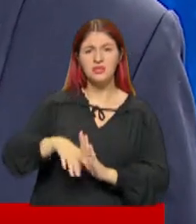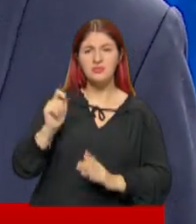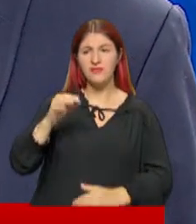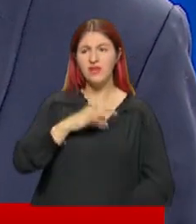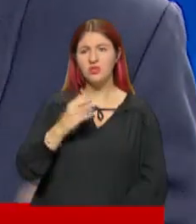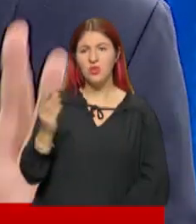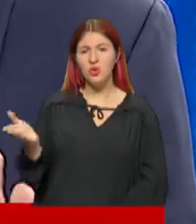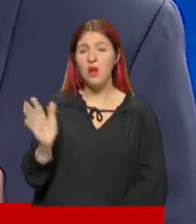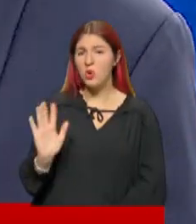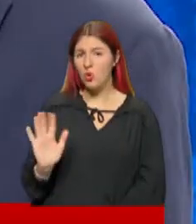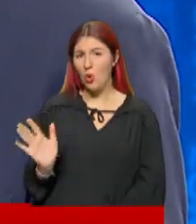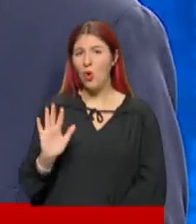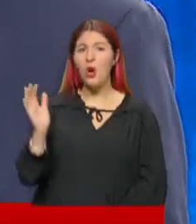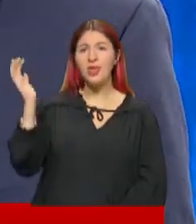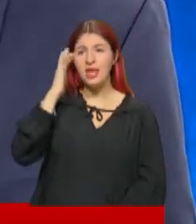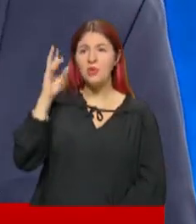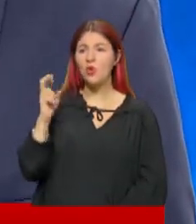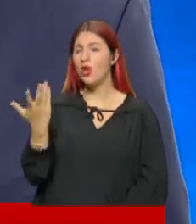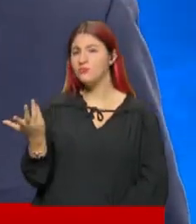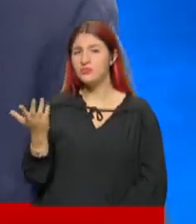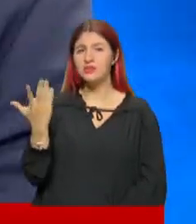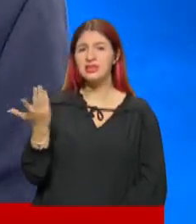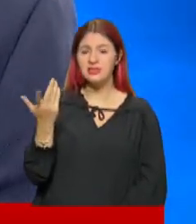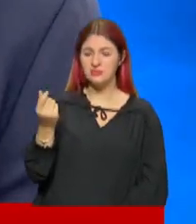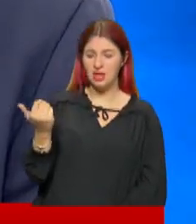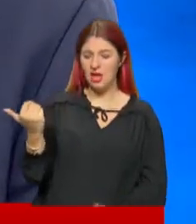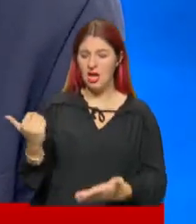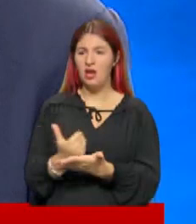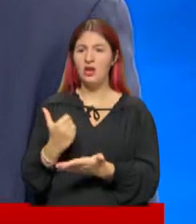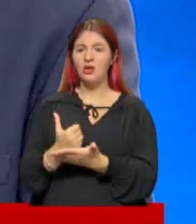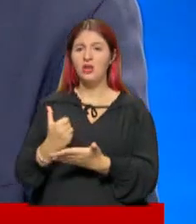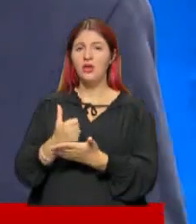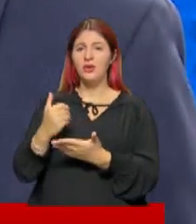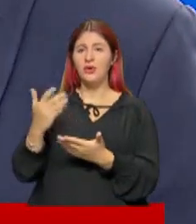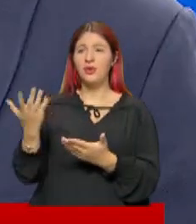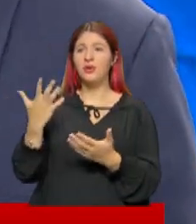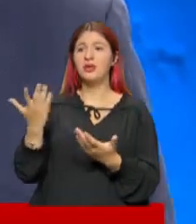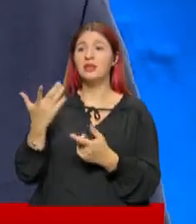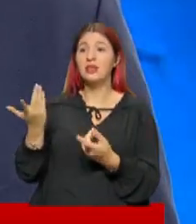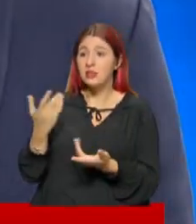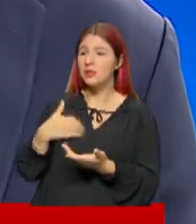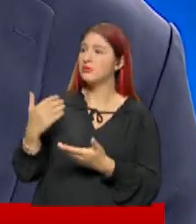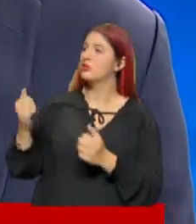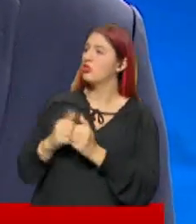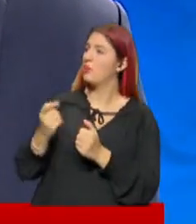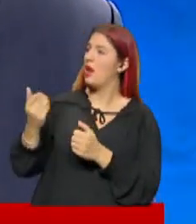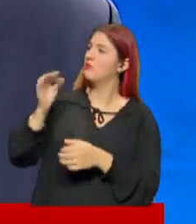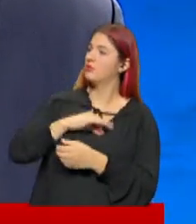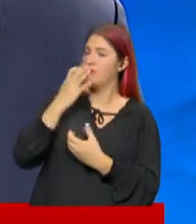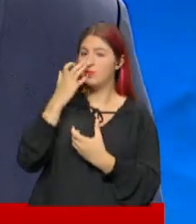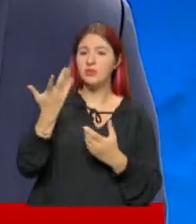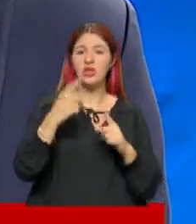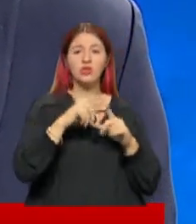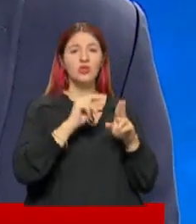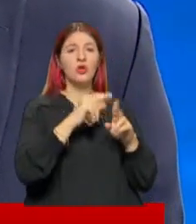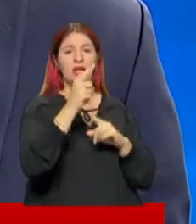çekilmesine bir fayda sağlasın. Ama yok, temel mesele hep nasıl para kazanırız? Nasıl kendi yandaşlarımıza para kazandırırız? TOKİ'nin ev